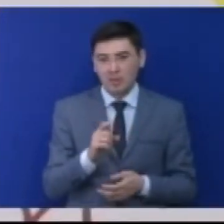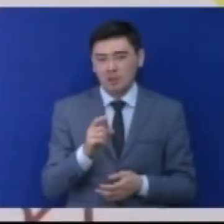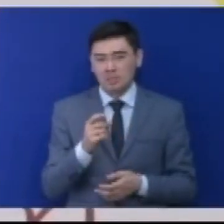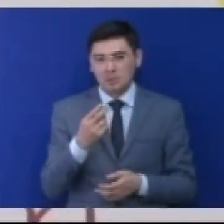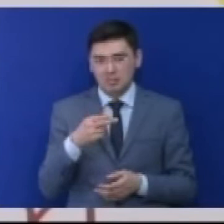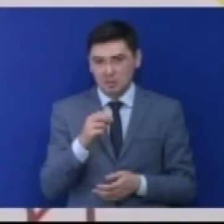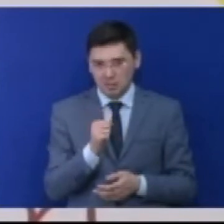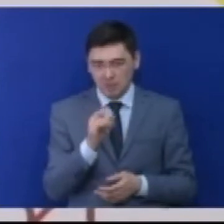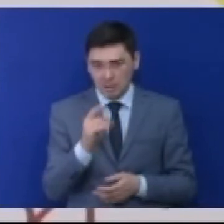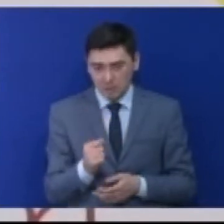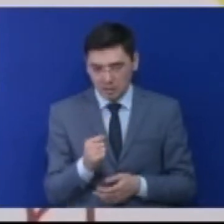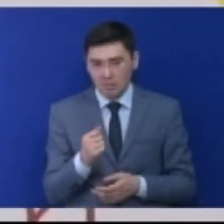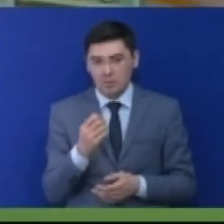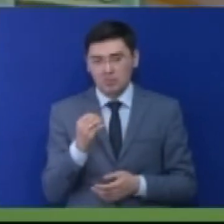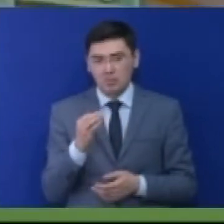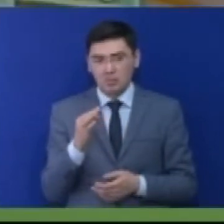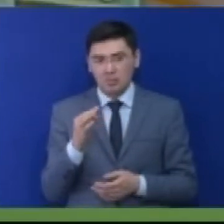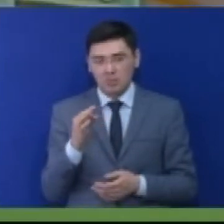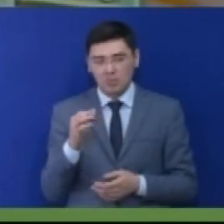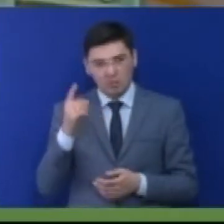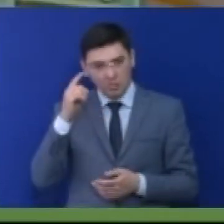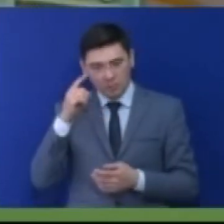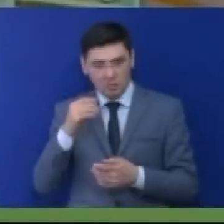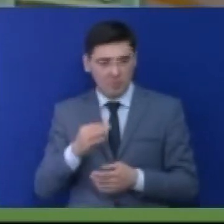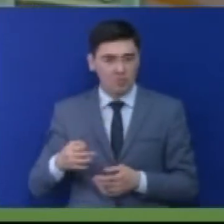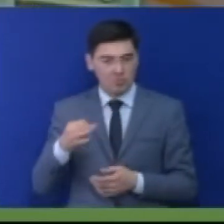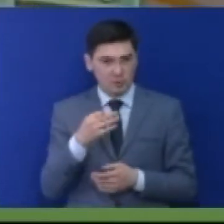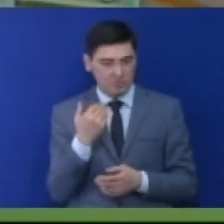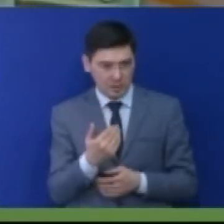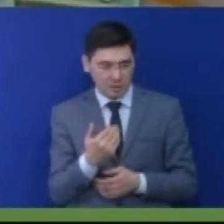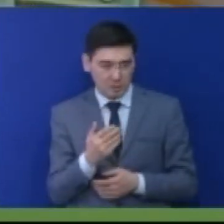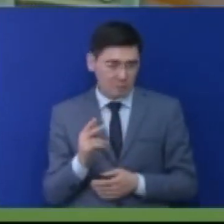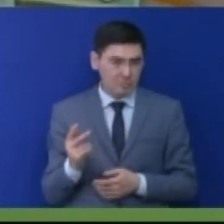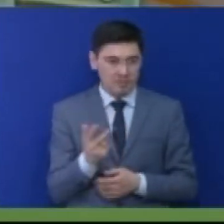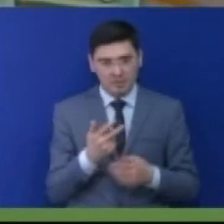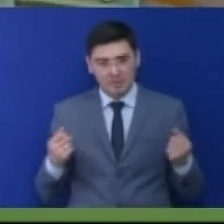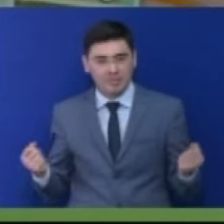областного управления образования. Специалисты приехали, показывают нам